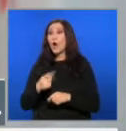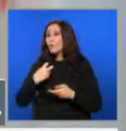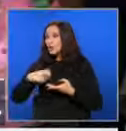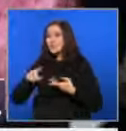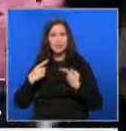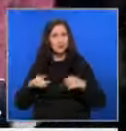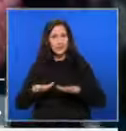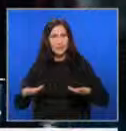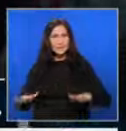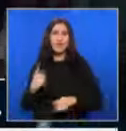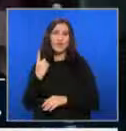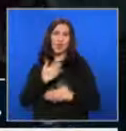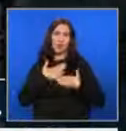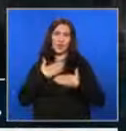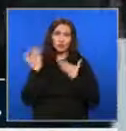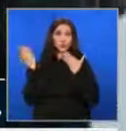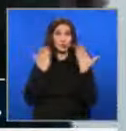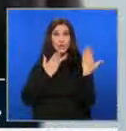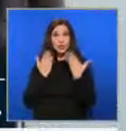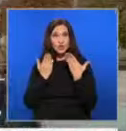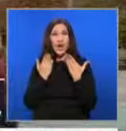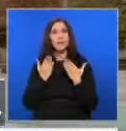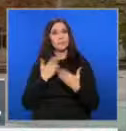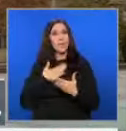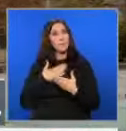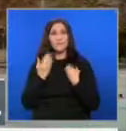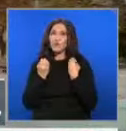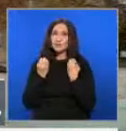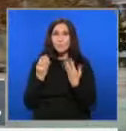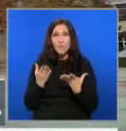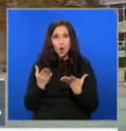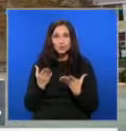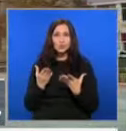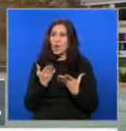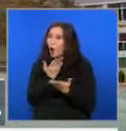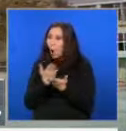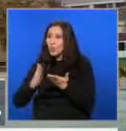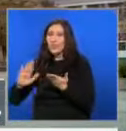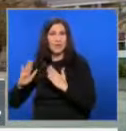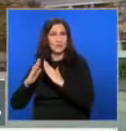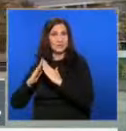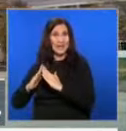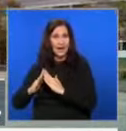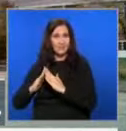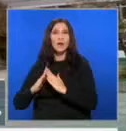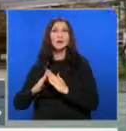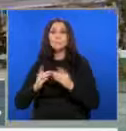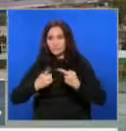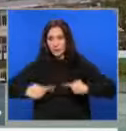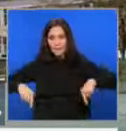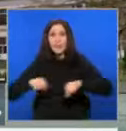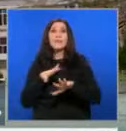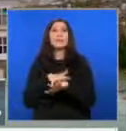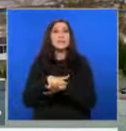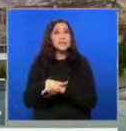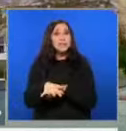другите деца. В едно от нашите училища разполага за възможности и са в съвсем отделна сграда. Кабинетната